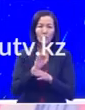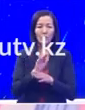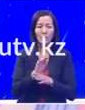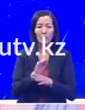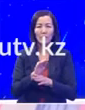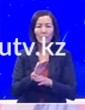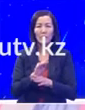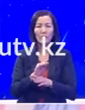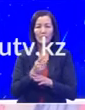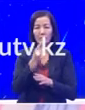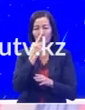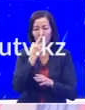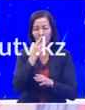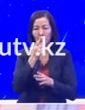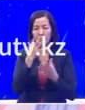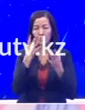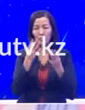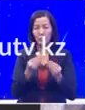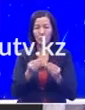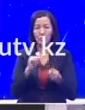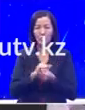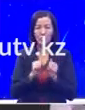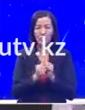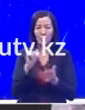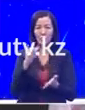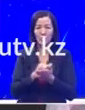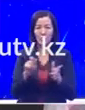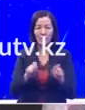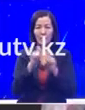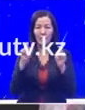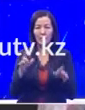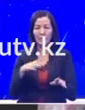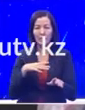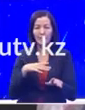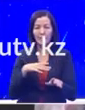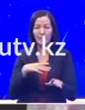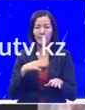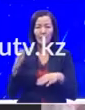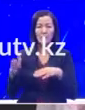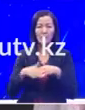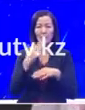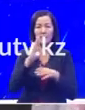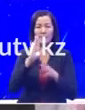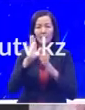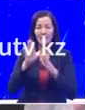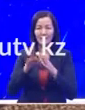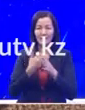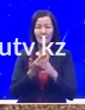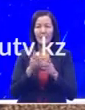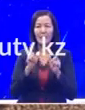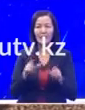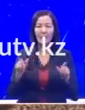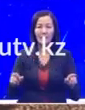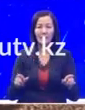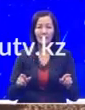осыған міне күніміз жақсы күніміз ашылып отыр, бұл кісілерге тас қойдық. Тағзым тақтасы жазықсыз қуғын сүргінге ұшырап шейіт болғандарға арнап